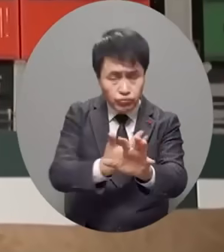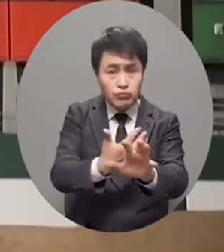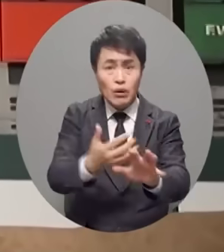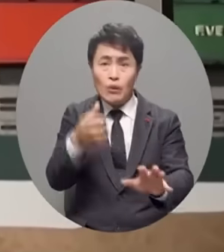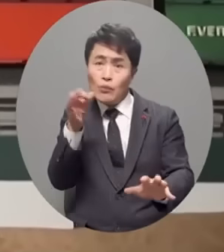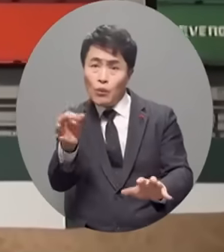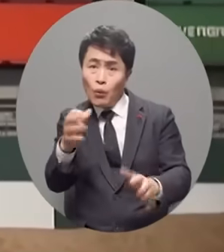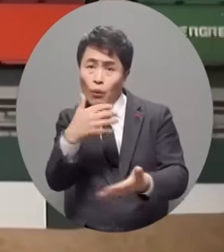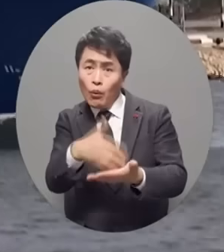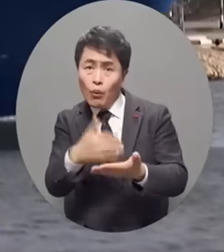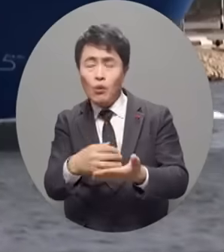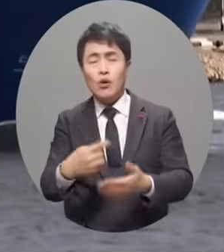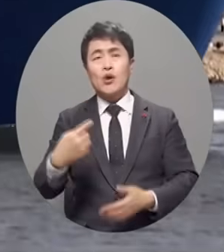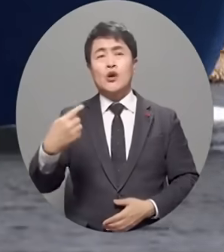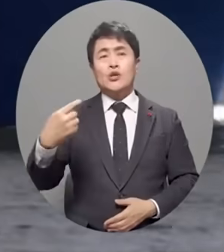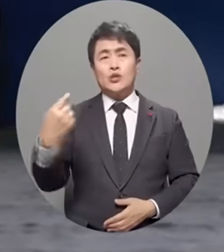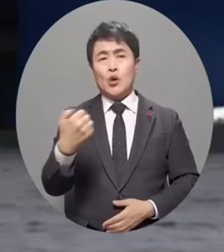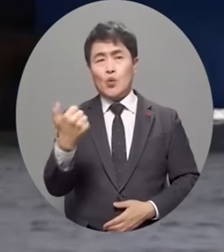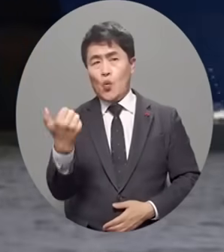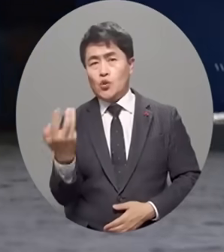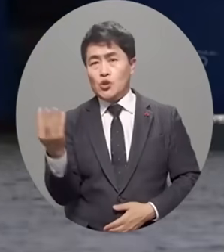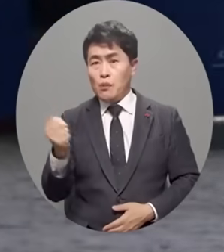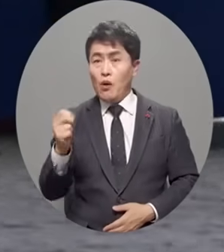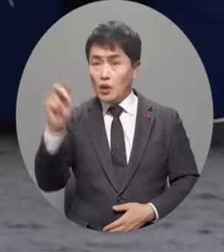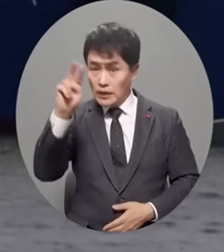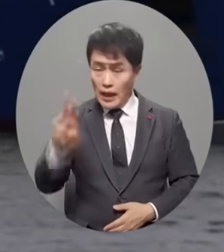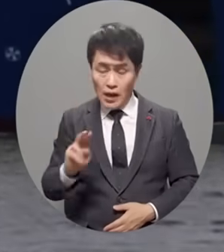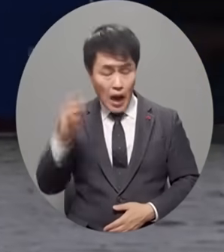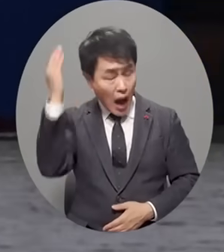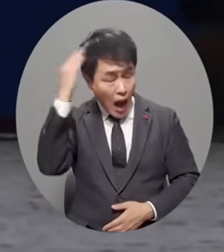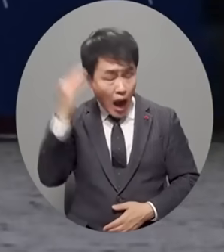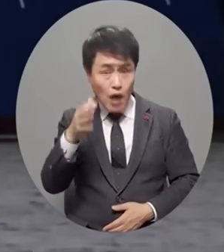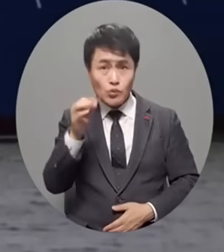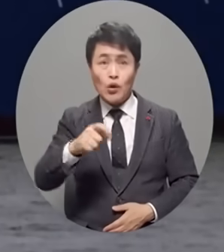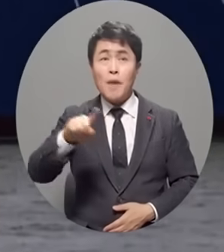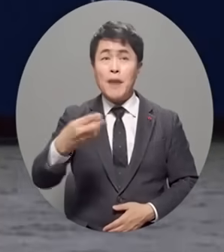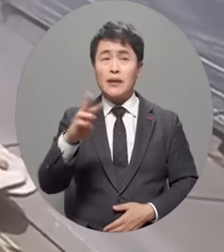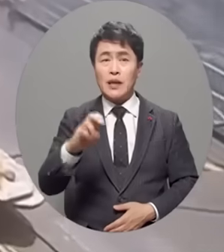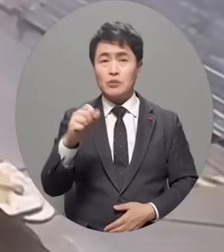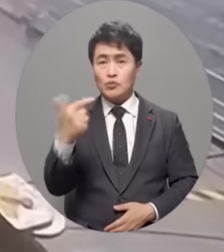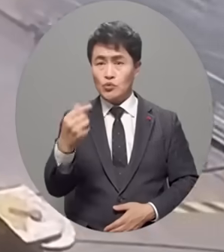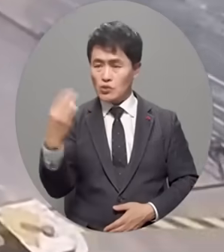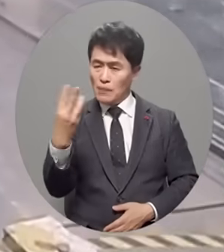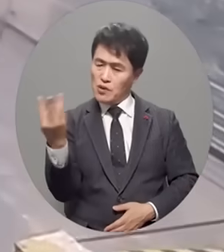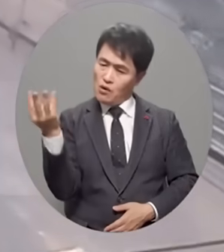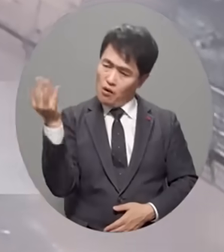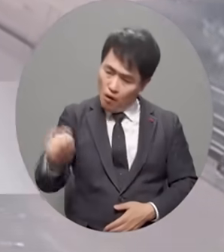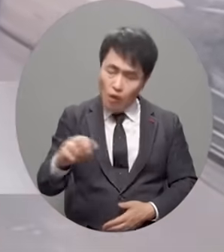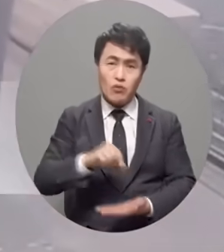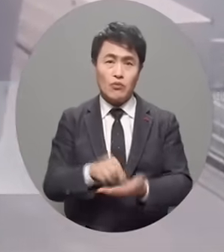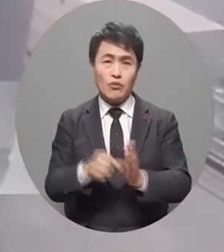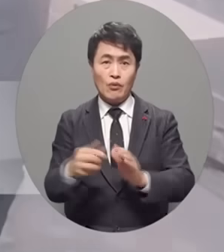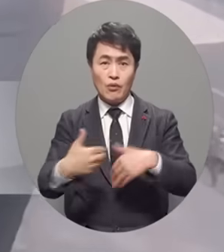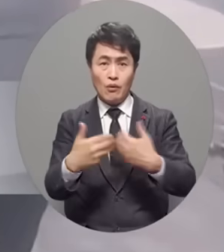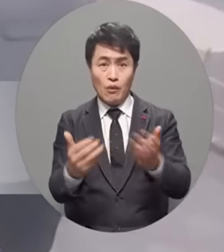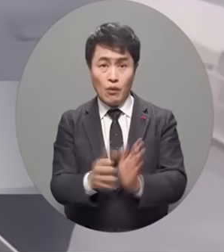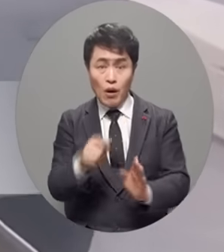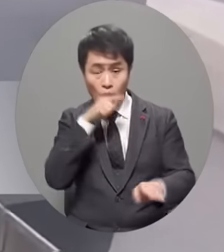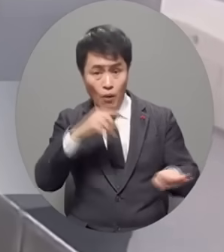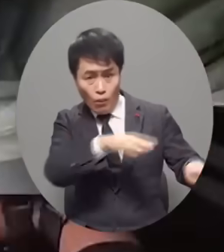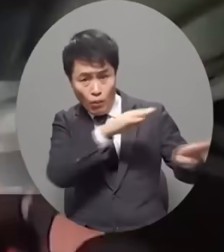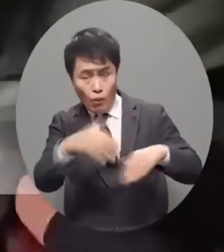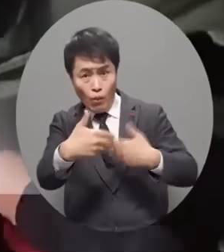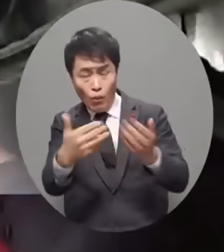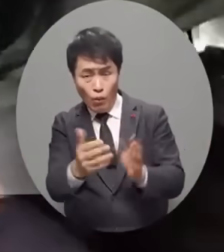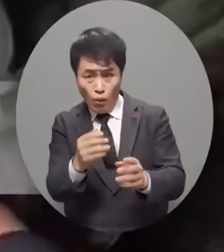가치는 1,050억 달러, 우리 돈 136조 3천억 원에 이릅니다. 선박들이 홍해를 피해 아프리카